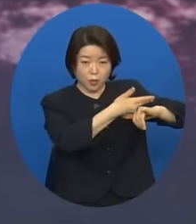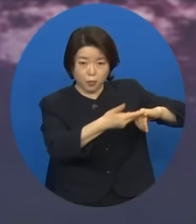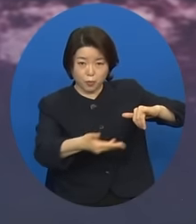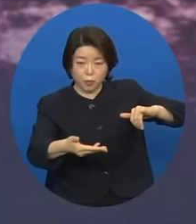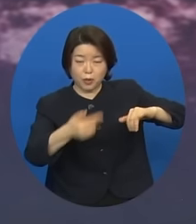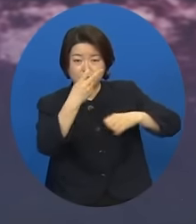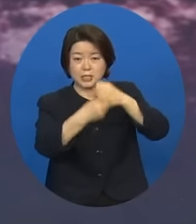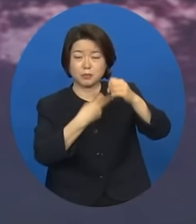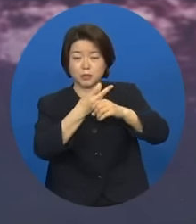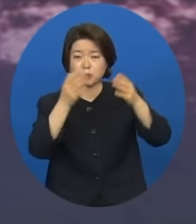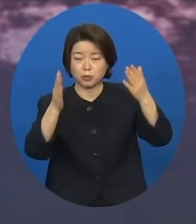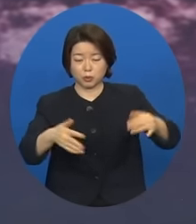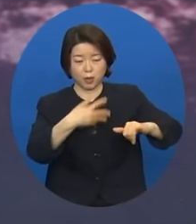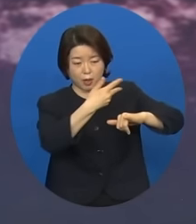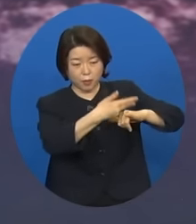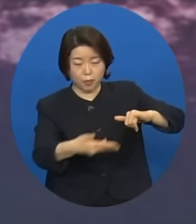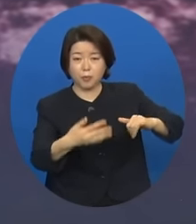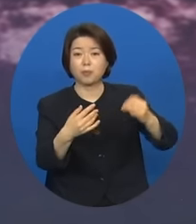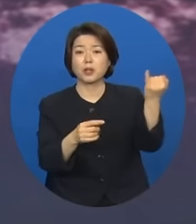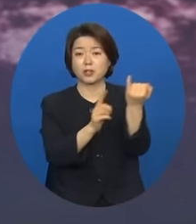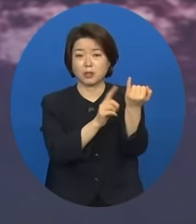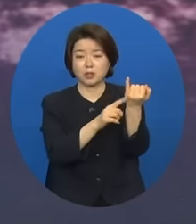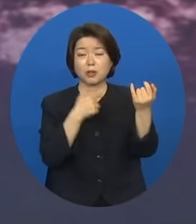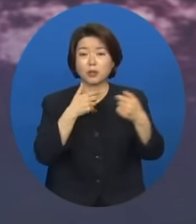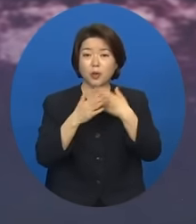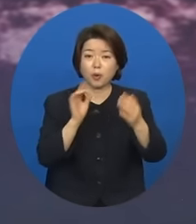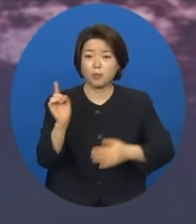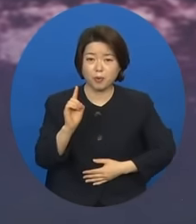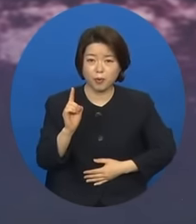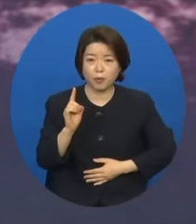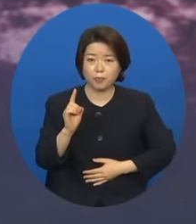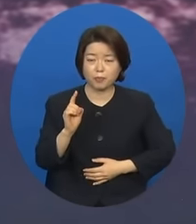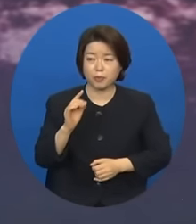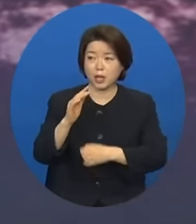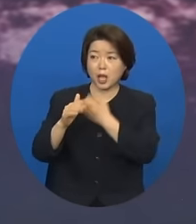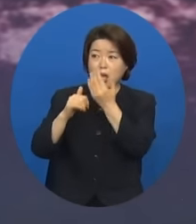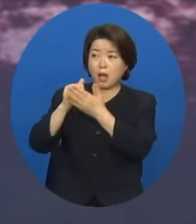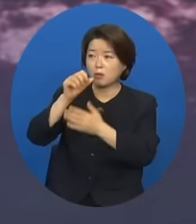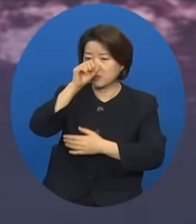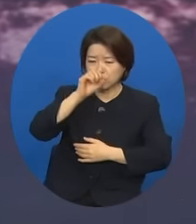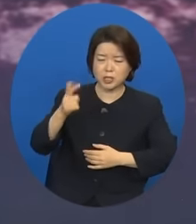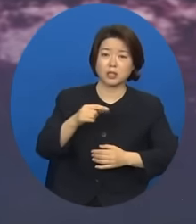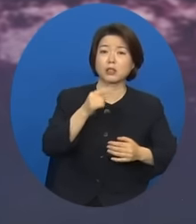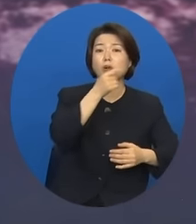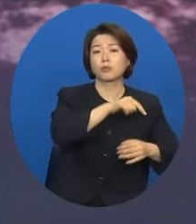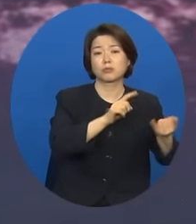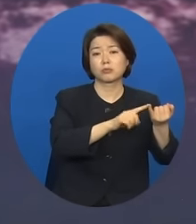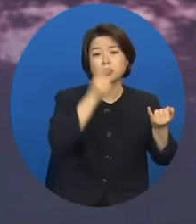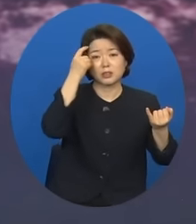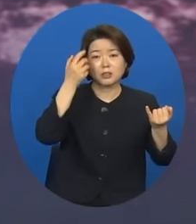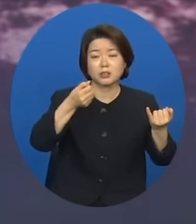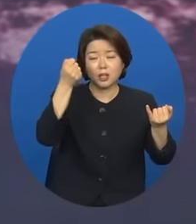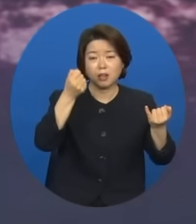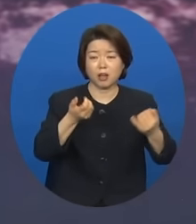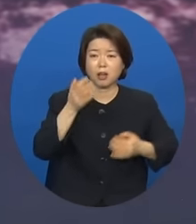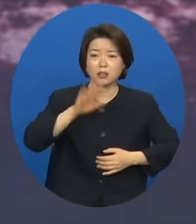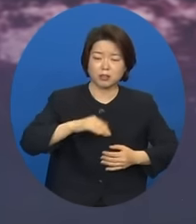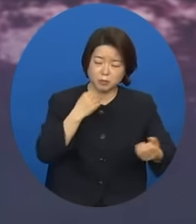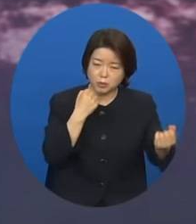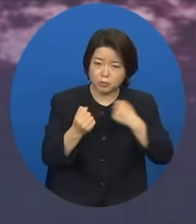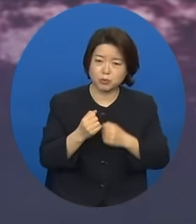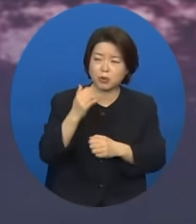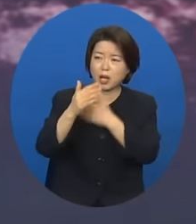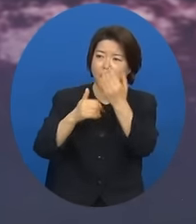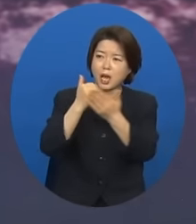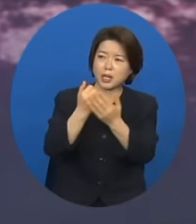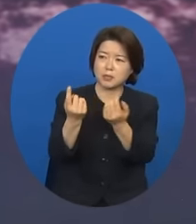12년 동안 알았던 그녀의 경험 무엇입니까 여러분 역시 하나님 선하지 않다였습니다 근데 이상하게 그녀는 그럼에도 불하고 하나님을